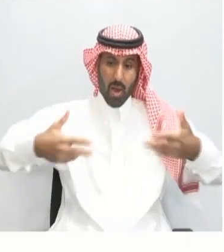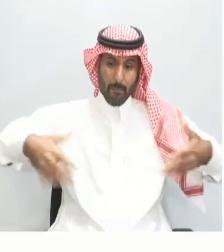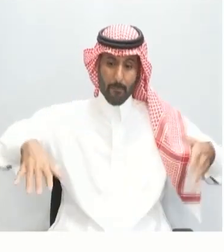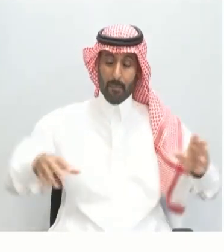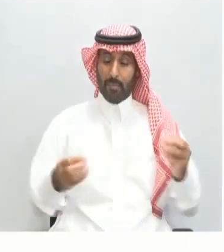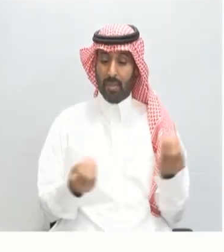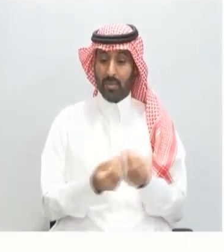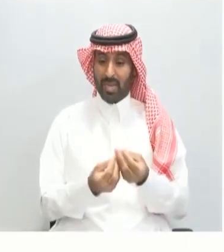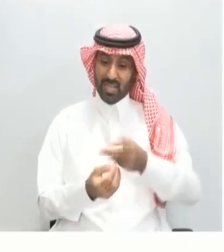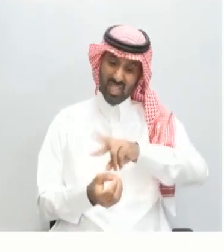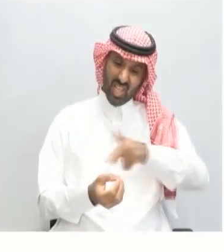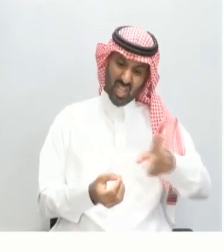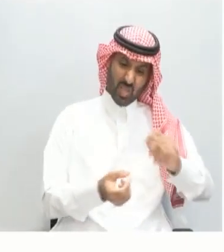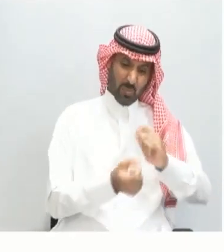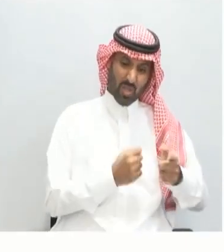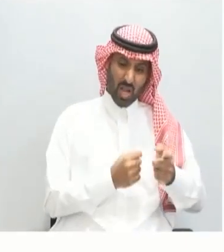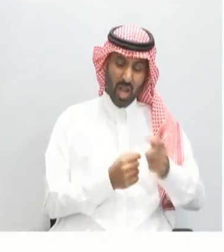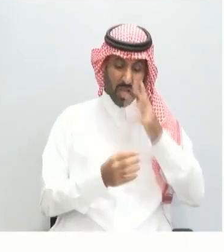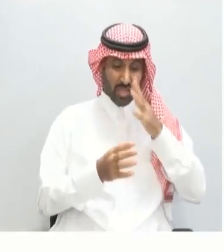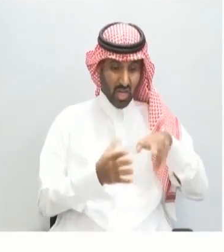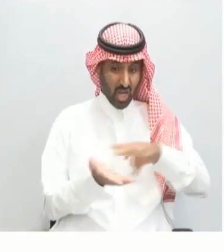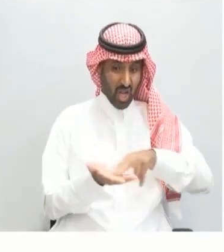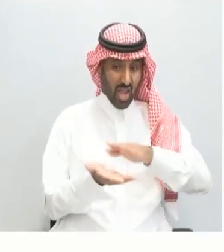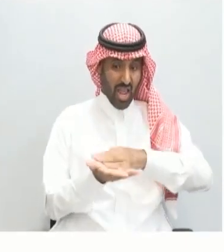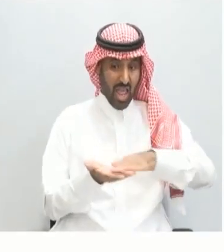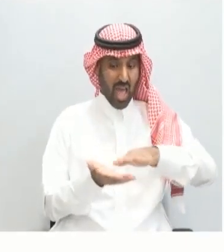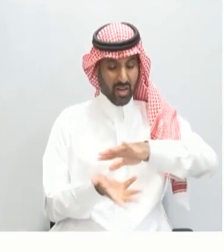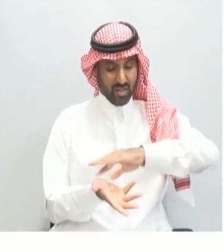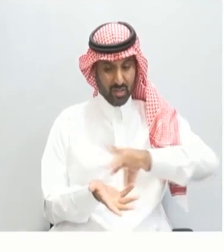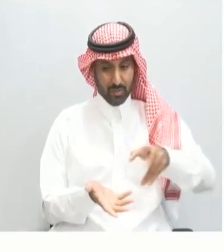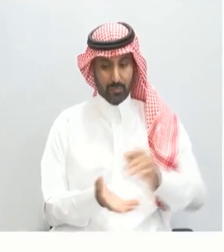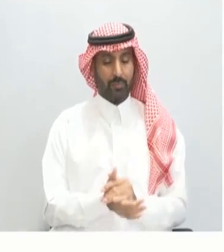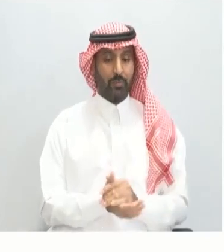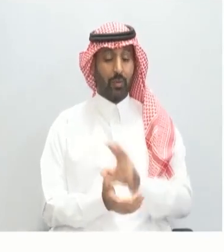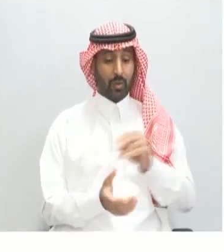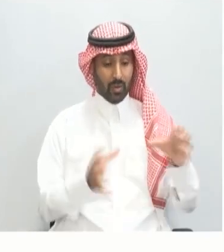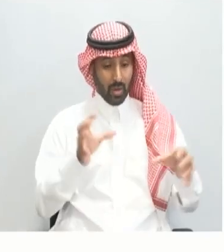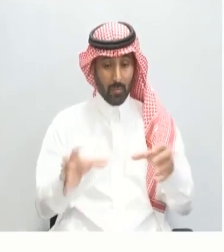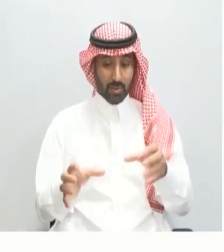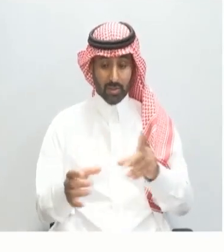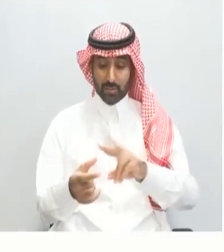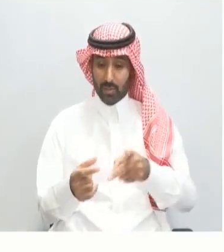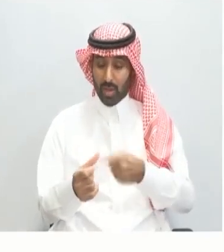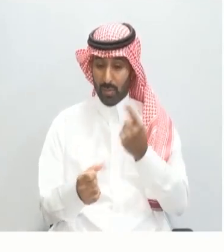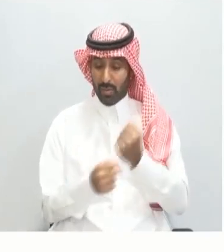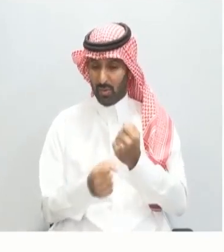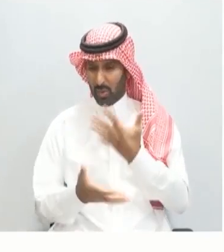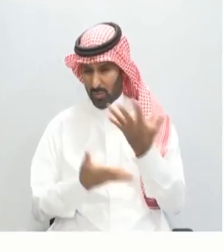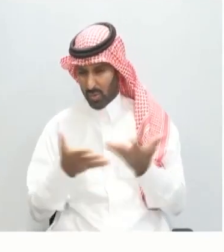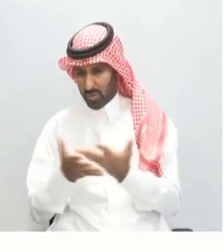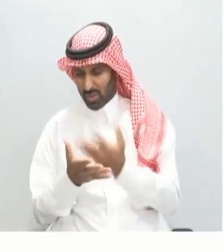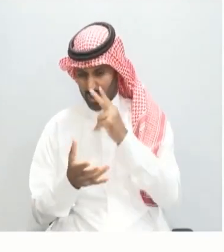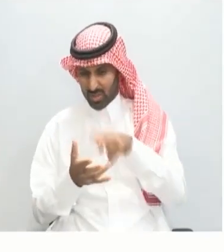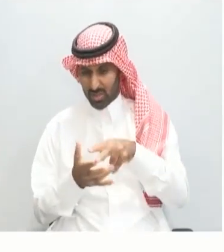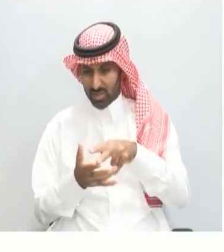معها تغير سريع لشكل الارض وهذه المجموعه من تشكيل من العمليات والاحداث التي